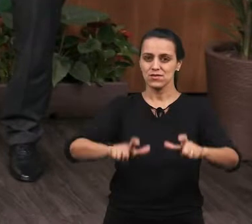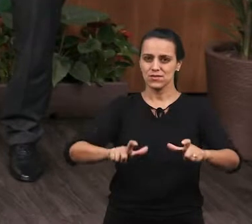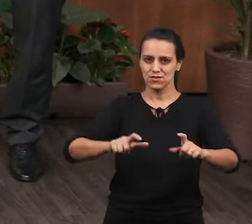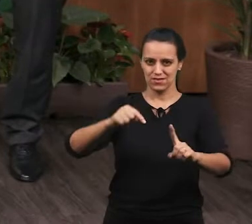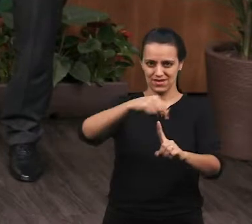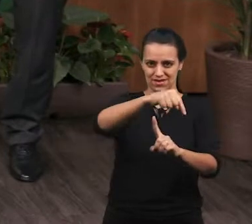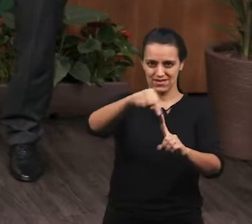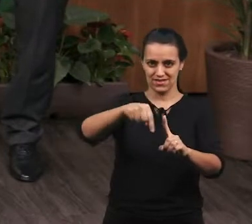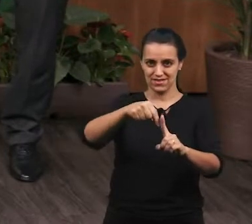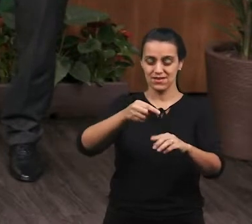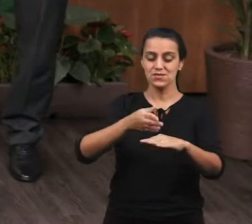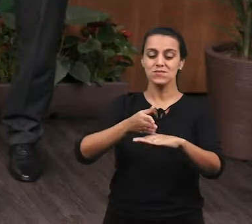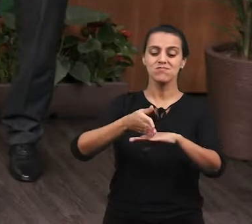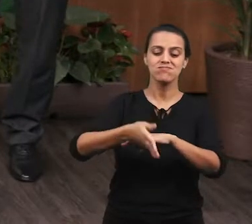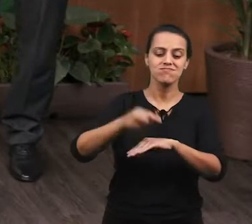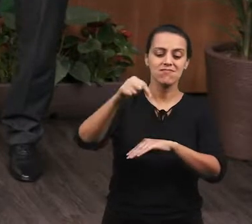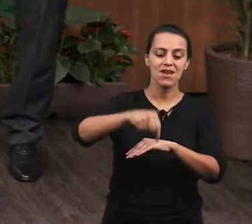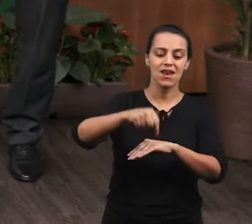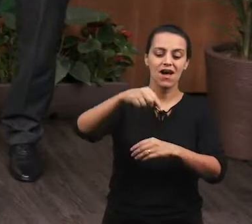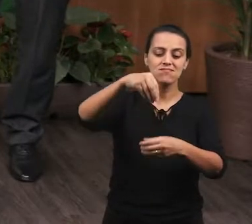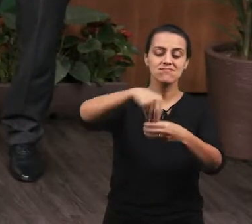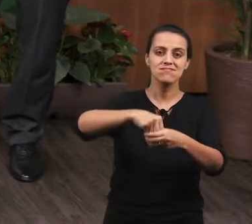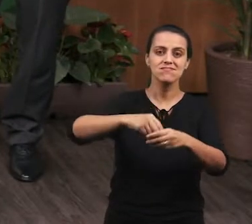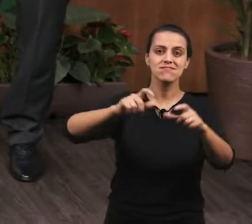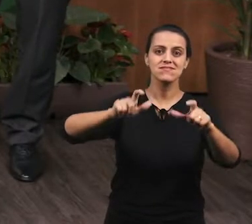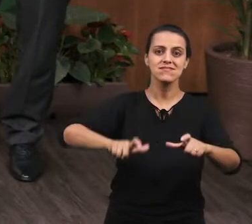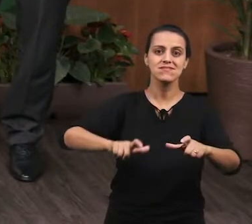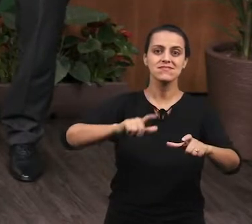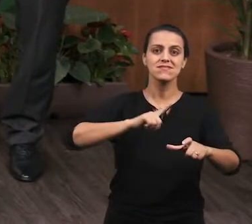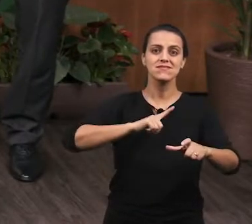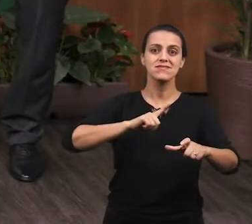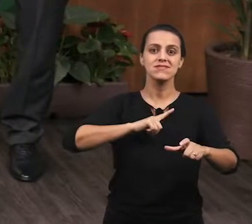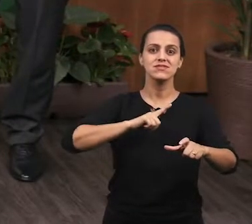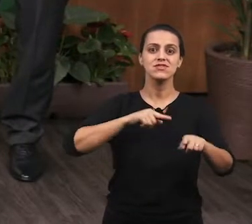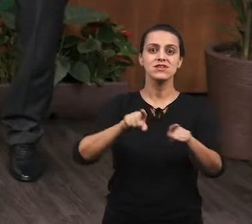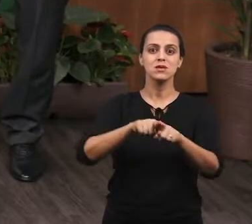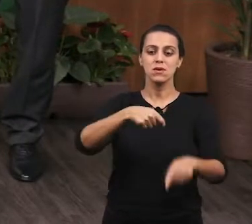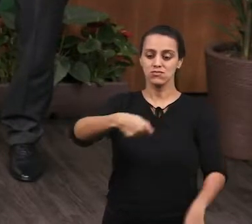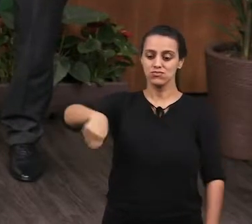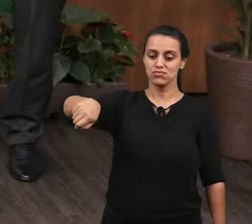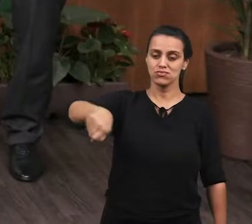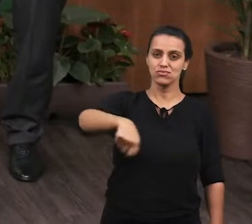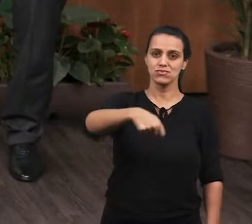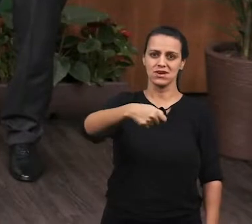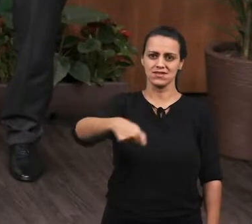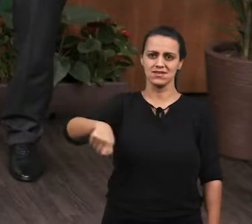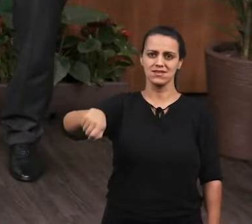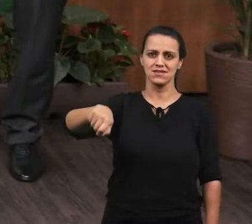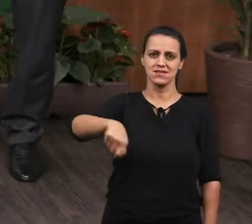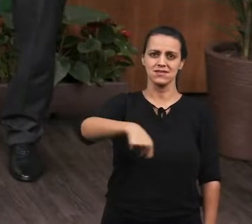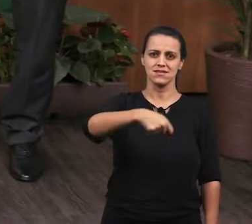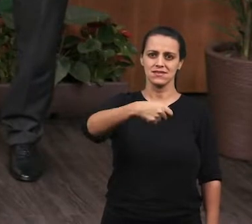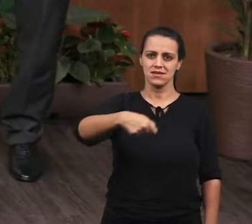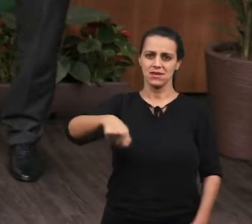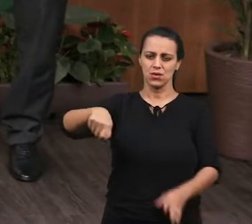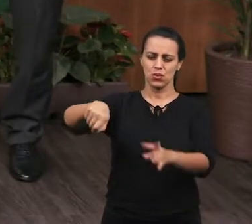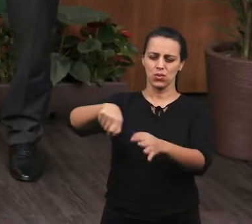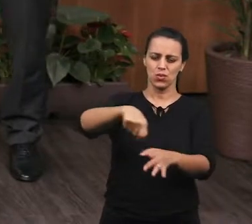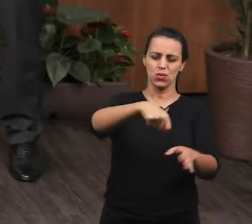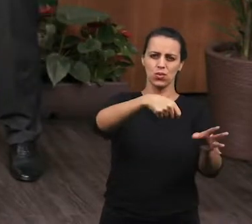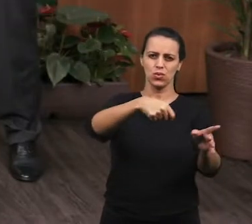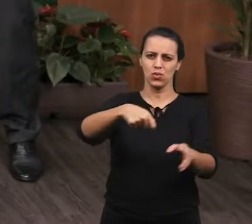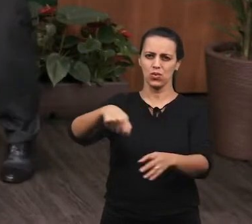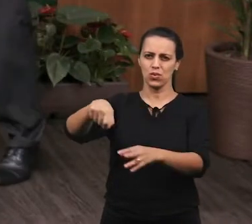во святилище также находился жертвенник курения или жертвенник из золота, как